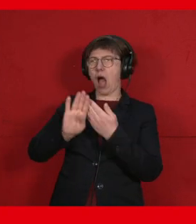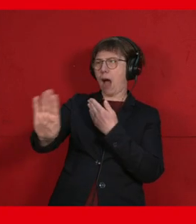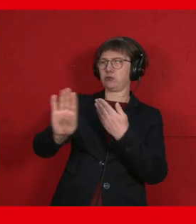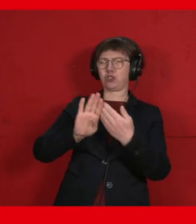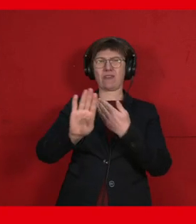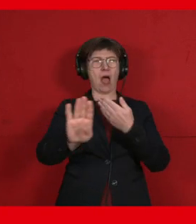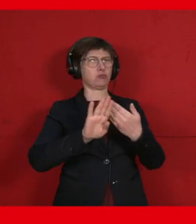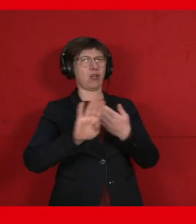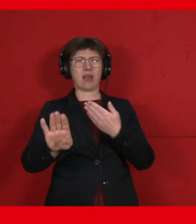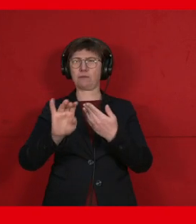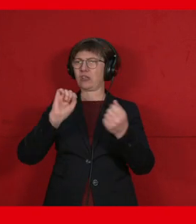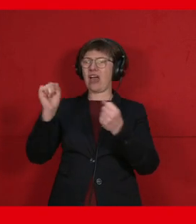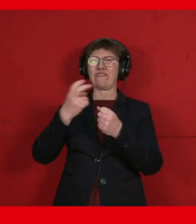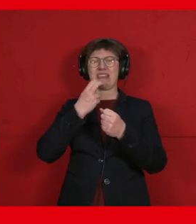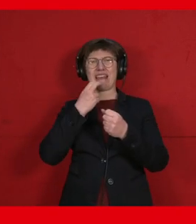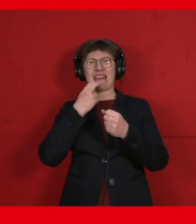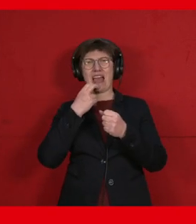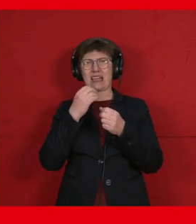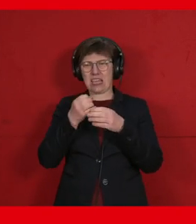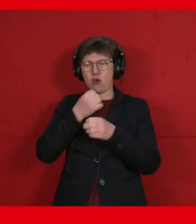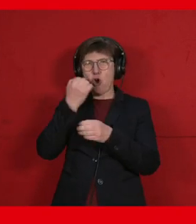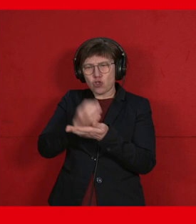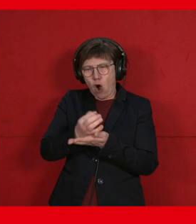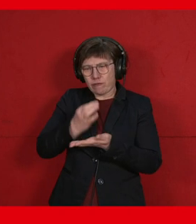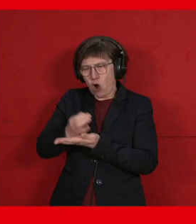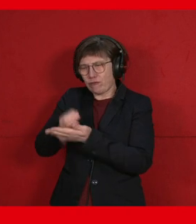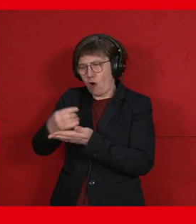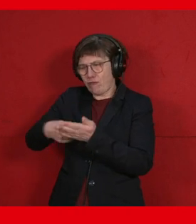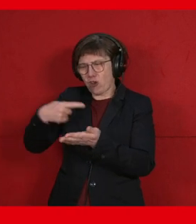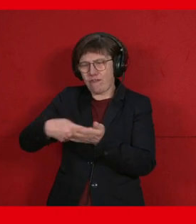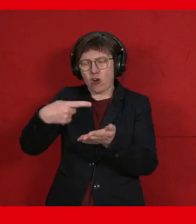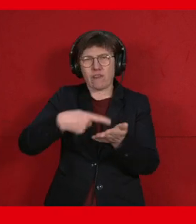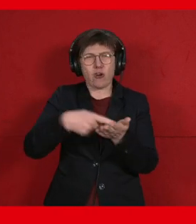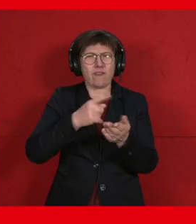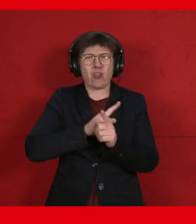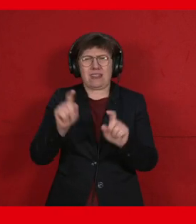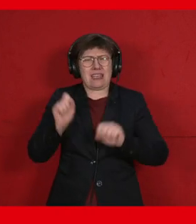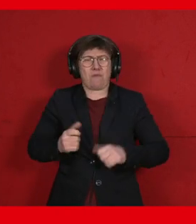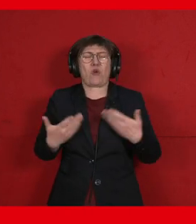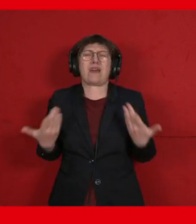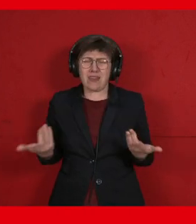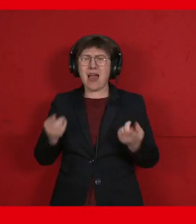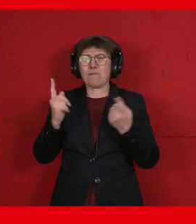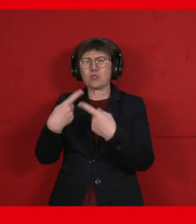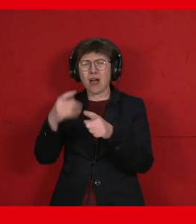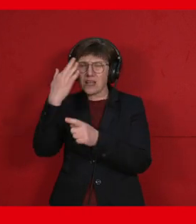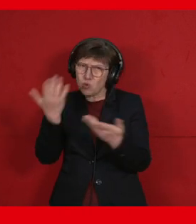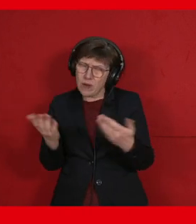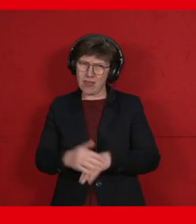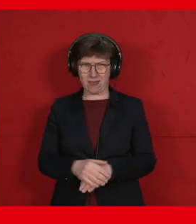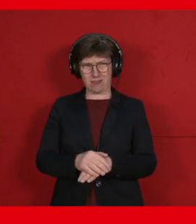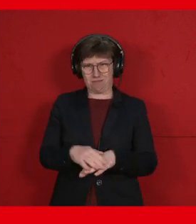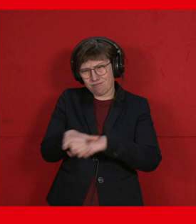von Windenergieanlagen zu jedem kleinen Dorf fordert, die einfach nicht einlösbar sind, dann muss er entweder zusehen,